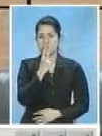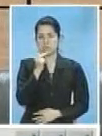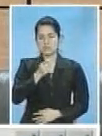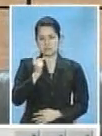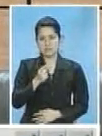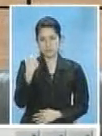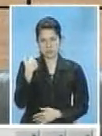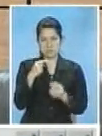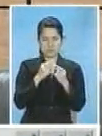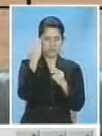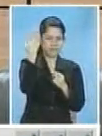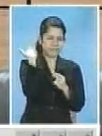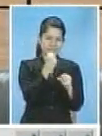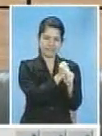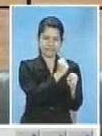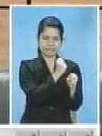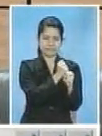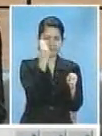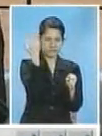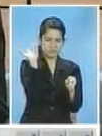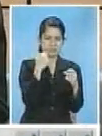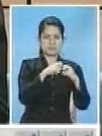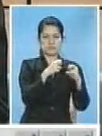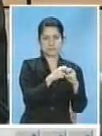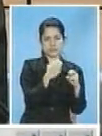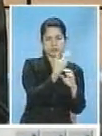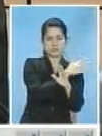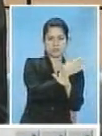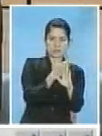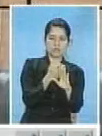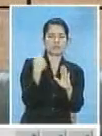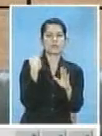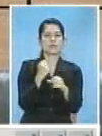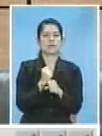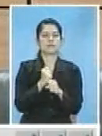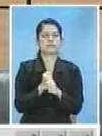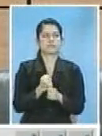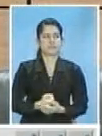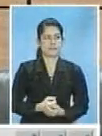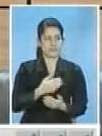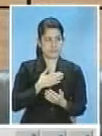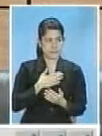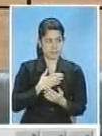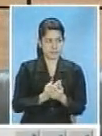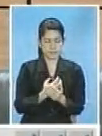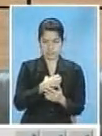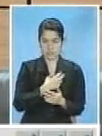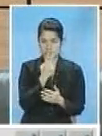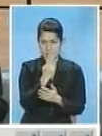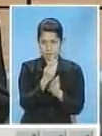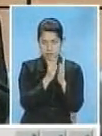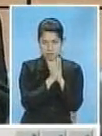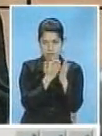าของเก่าที่ทำเอาไว้ก่อนที่จะเกิดอุทกภัยครับท่านประธานกำลังเปิดดูได้ครับหน้า20กับหน้า21